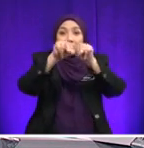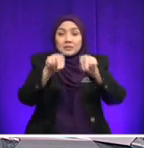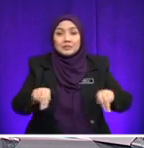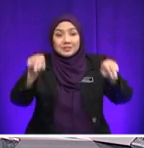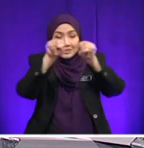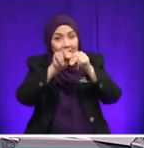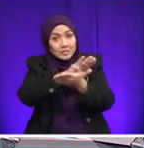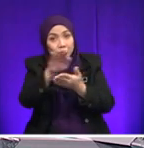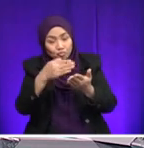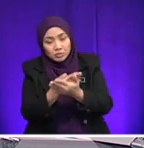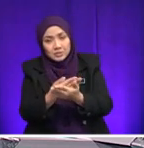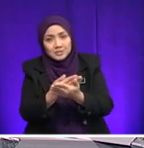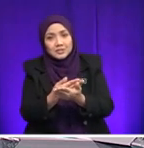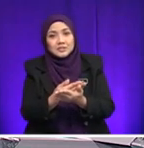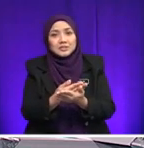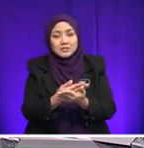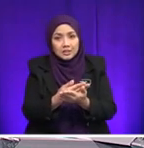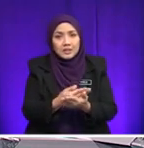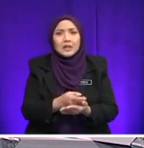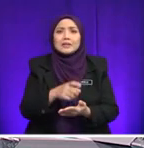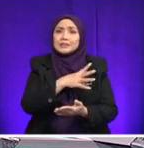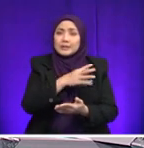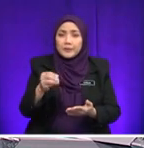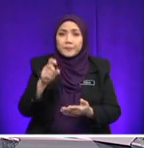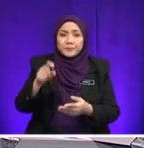bentuk cosinus kita akan tekankan